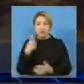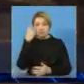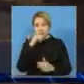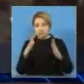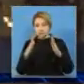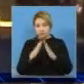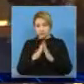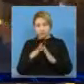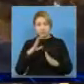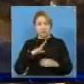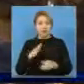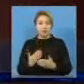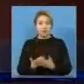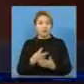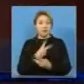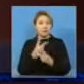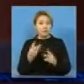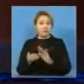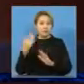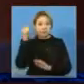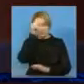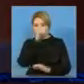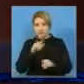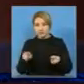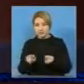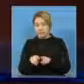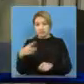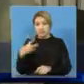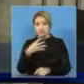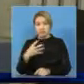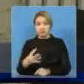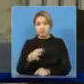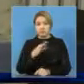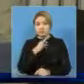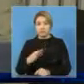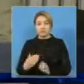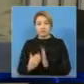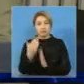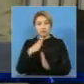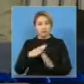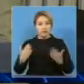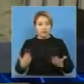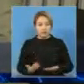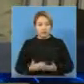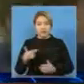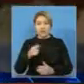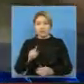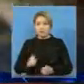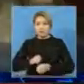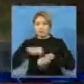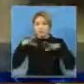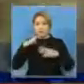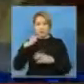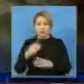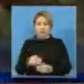үй секторына тиесілі. Бұл көрсеткіш өткен жылмен салыстырғанда 24%-ға өскен. Соның ішінде тұрғындар газ баллонының